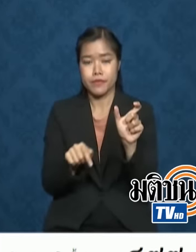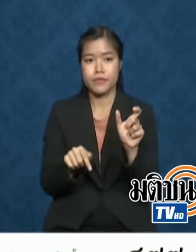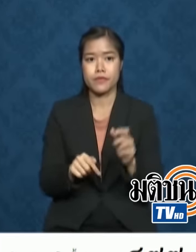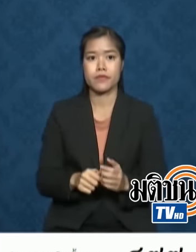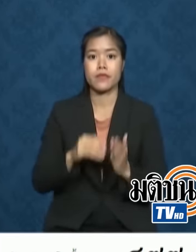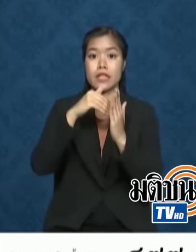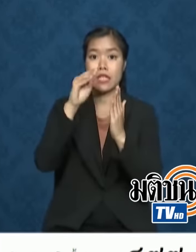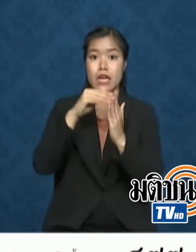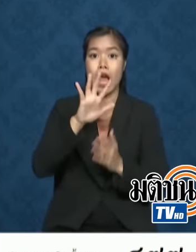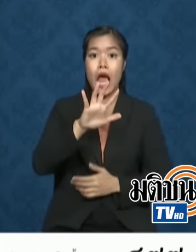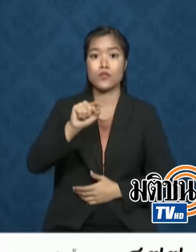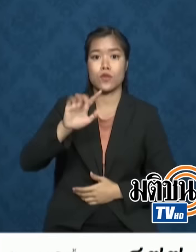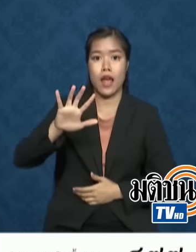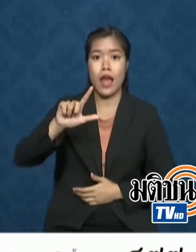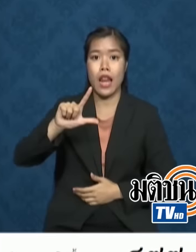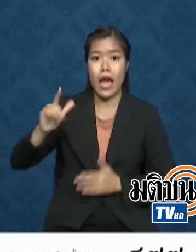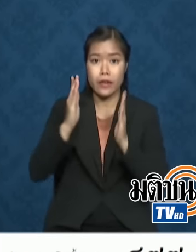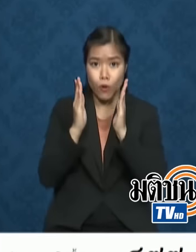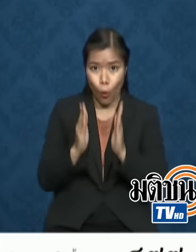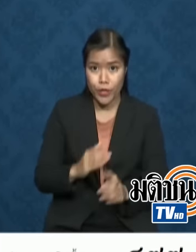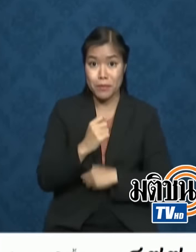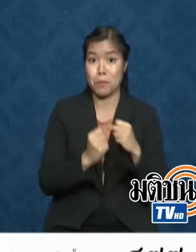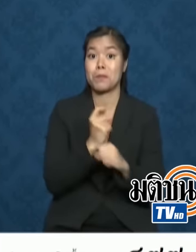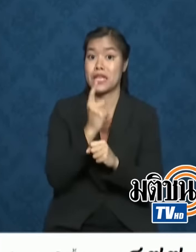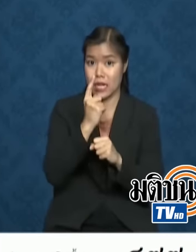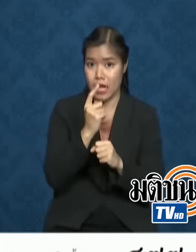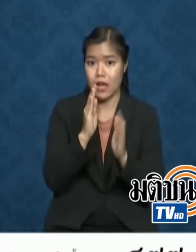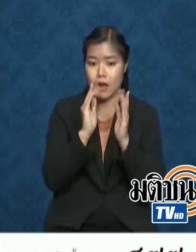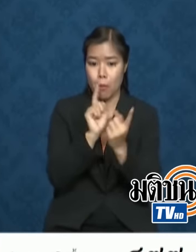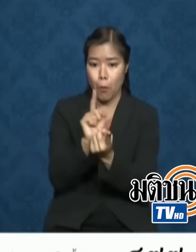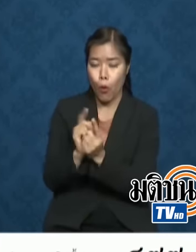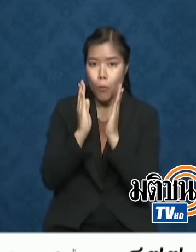ที่ 5.5 ล้านคนต่อปีนะครับ